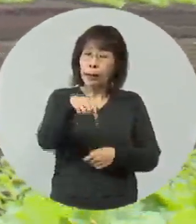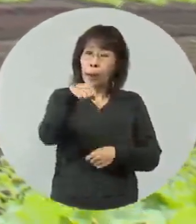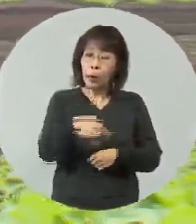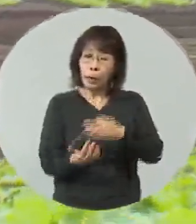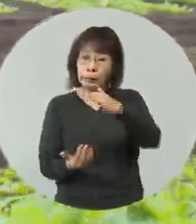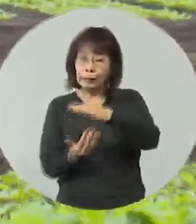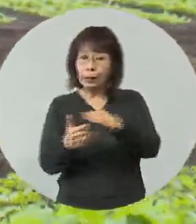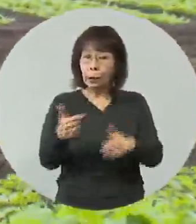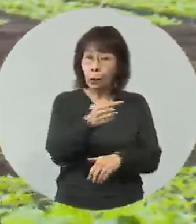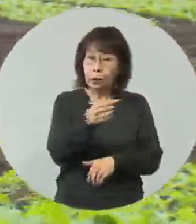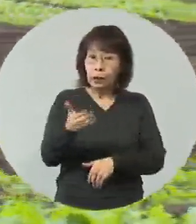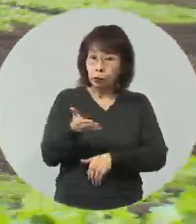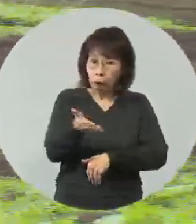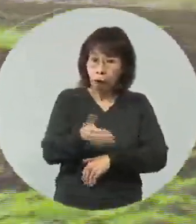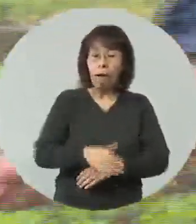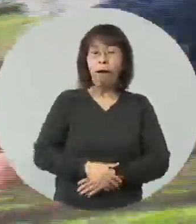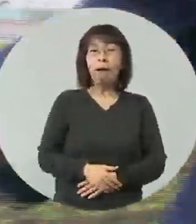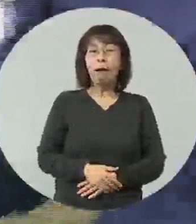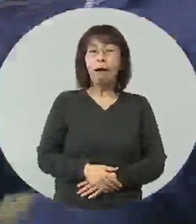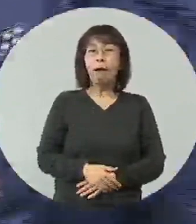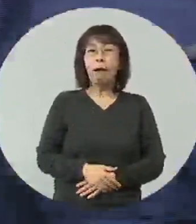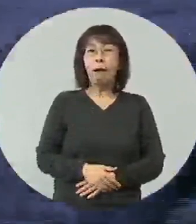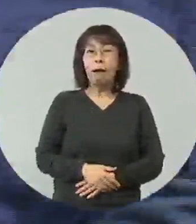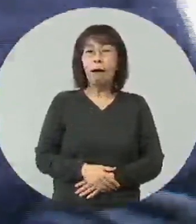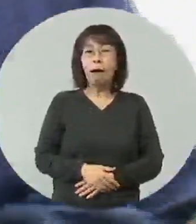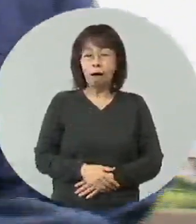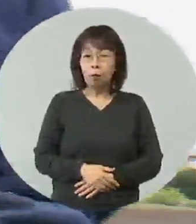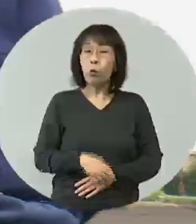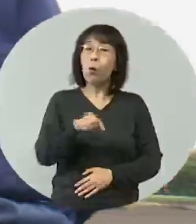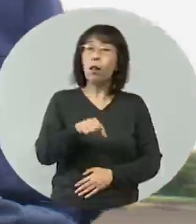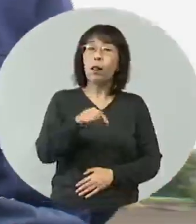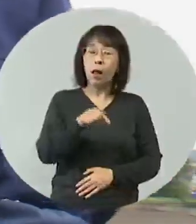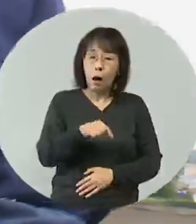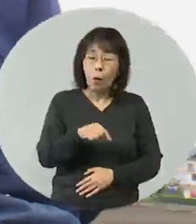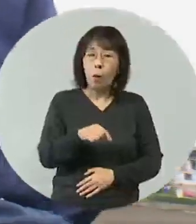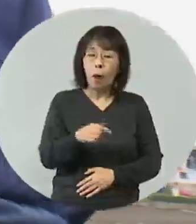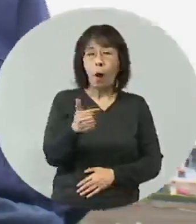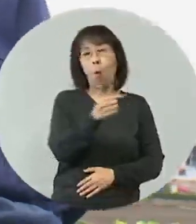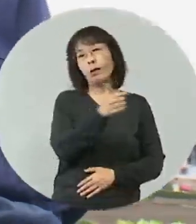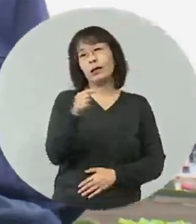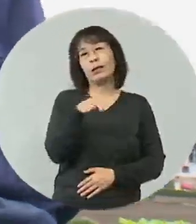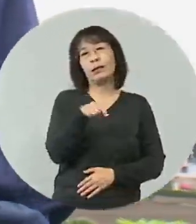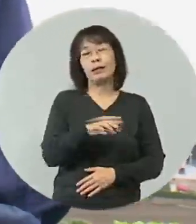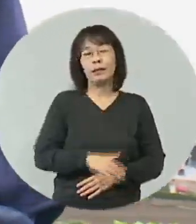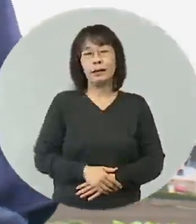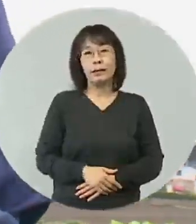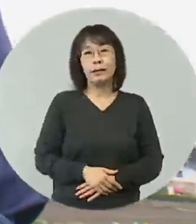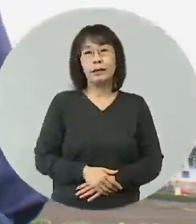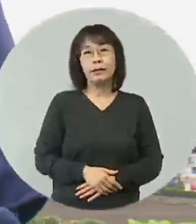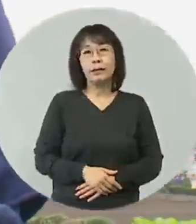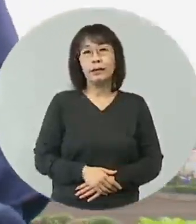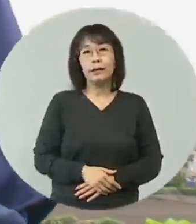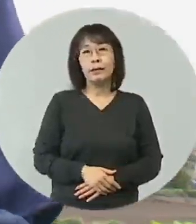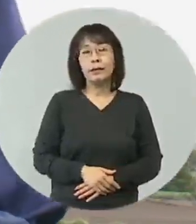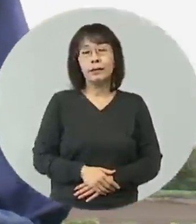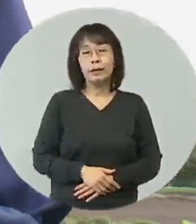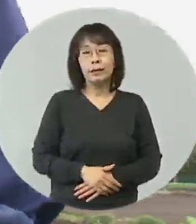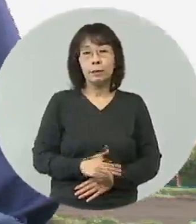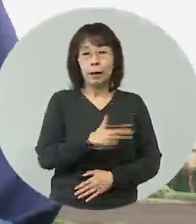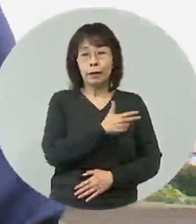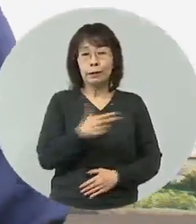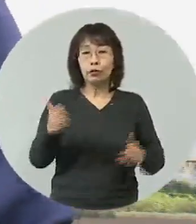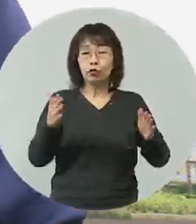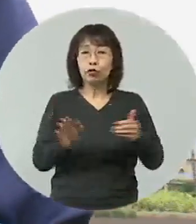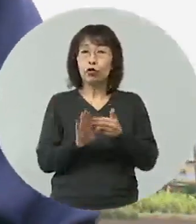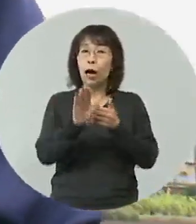になるんですか。 今このある中では大きいサイズですね。まだね、1週間ぐ